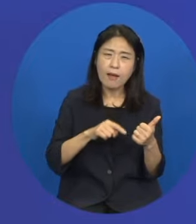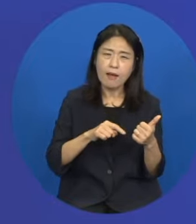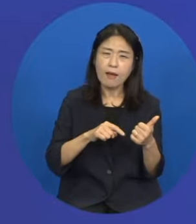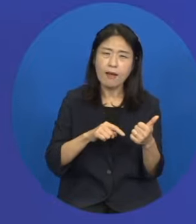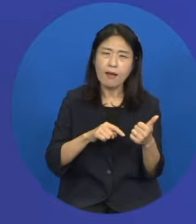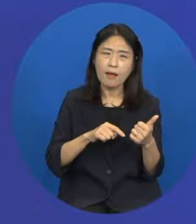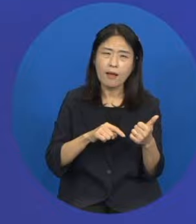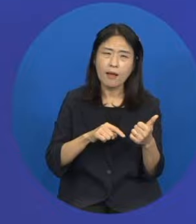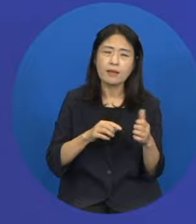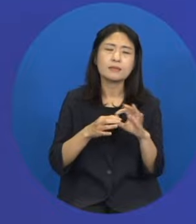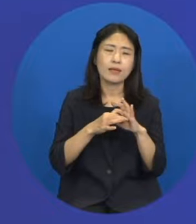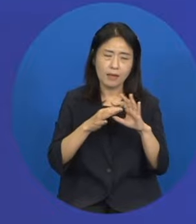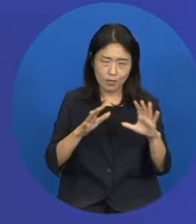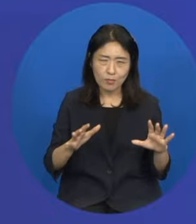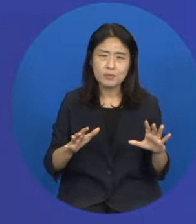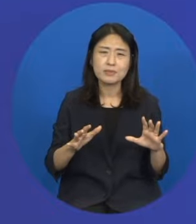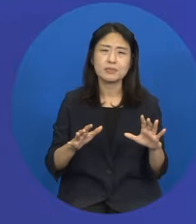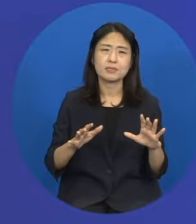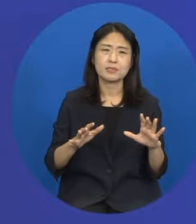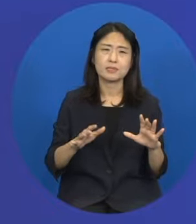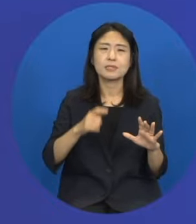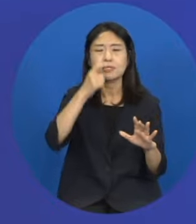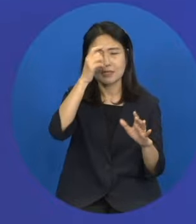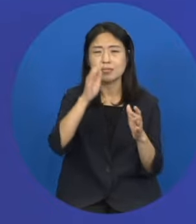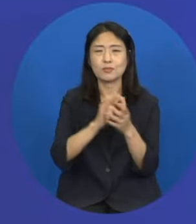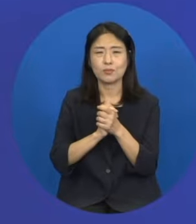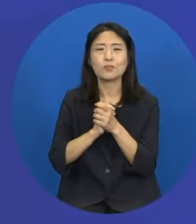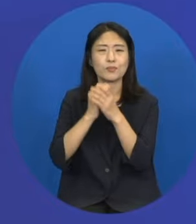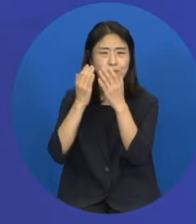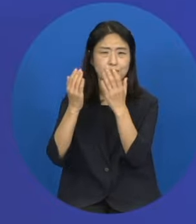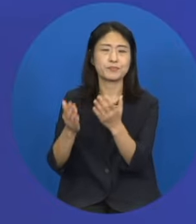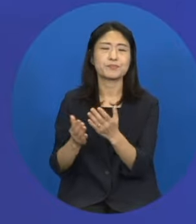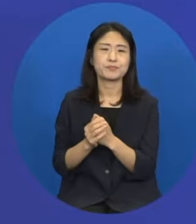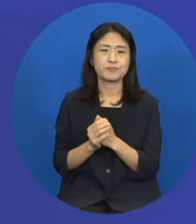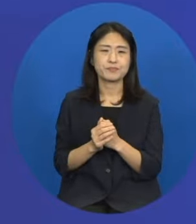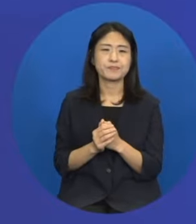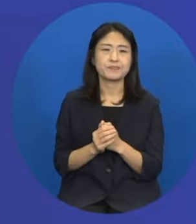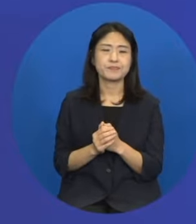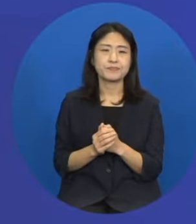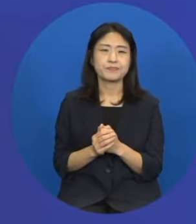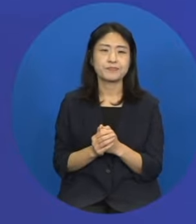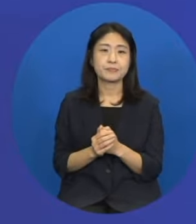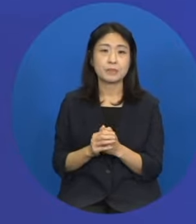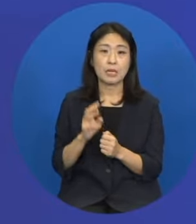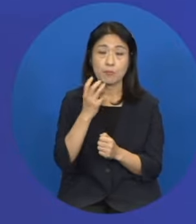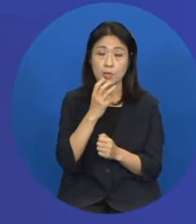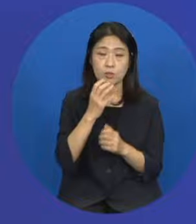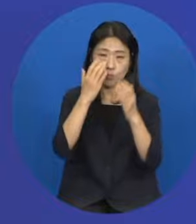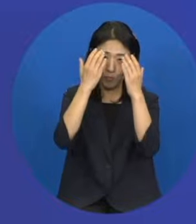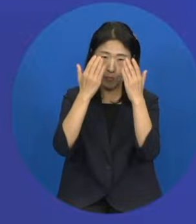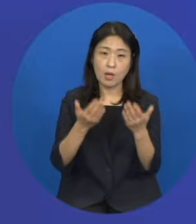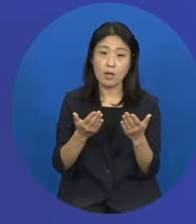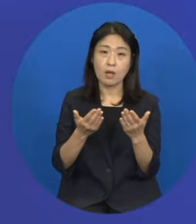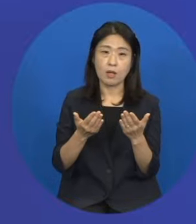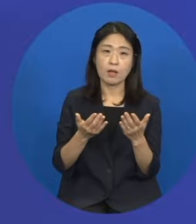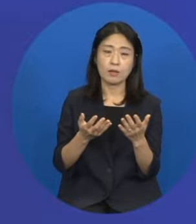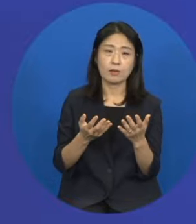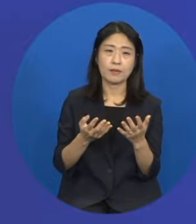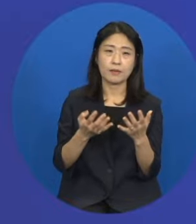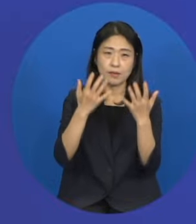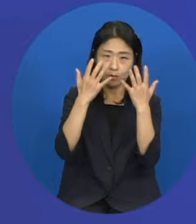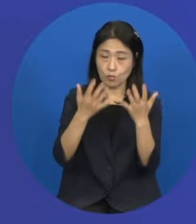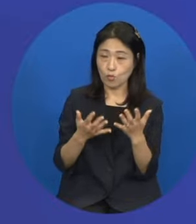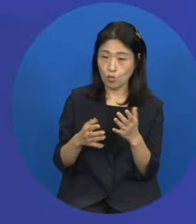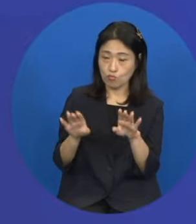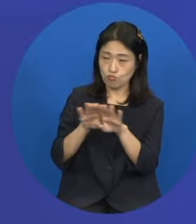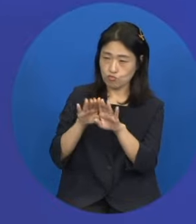있도록 기도했을 것입니다. 나중에 이제 베드로가 풀려나서 성도들이 기도하던 집에 문을 두드려요. 그냥 로데라는